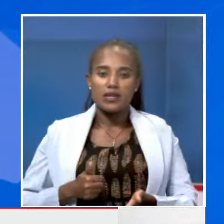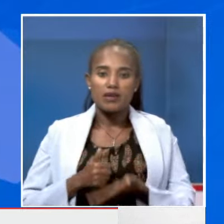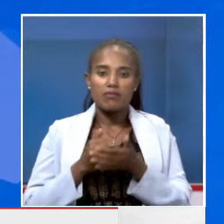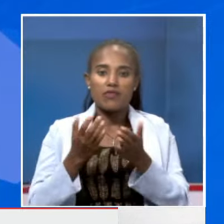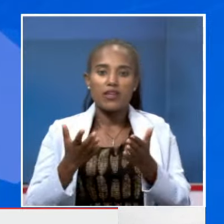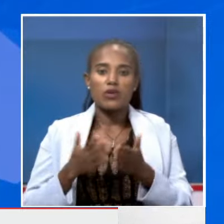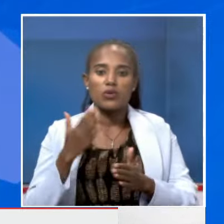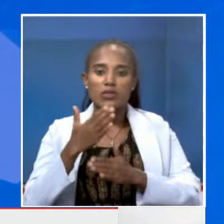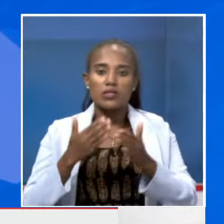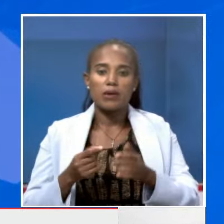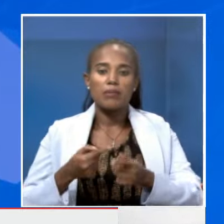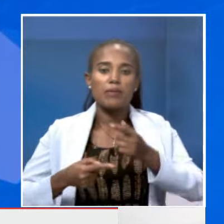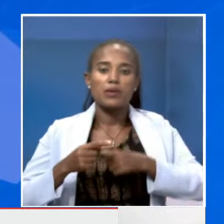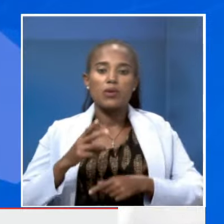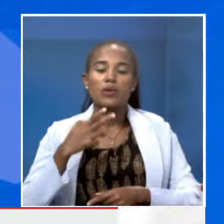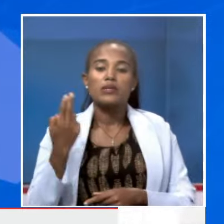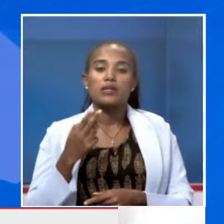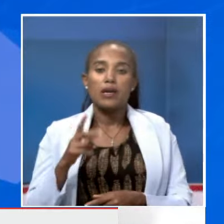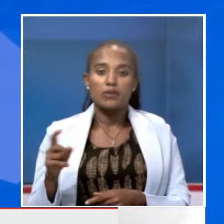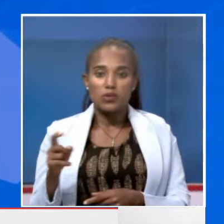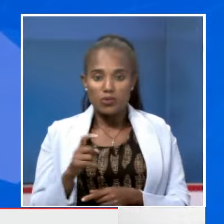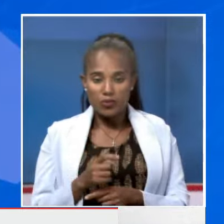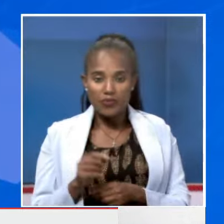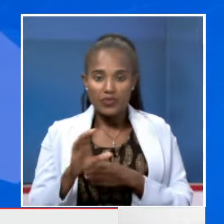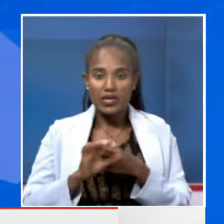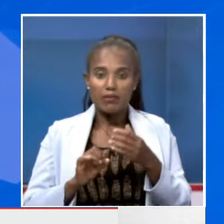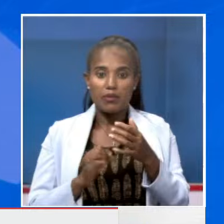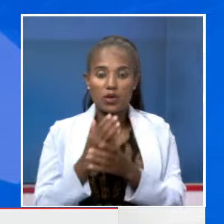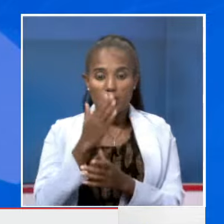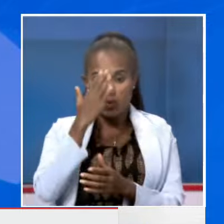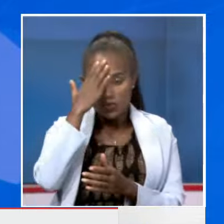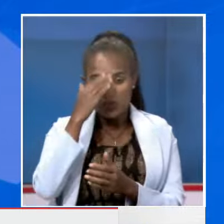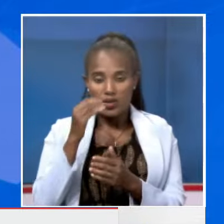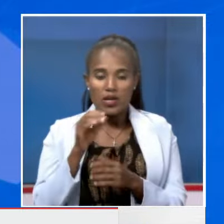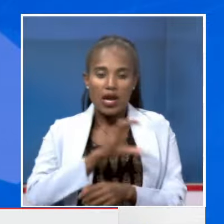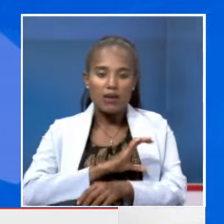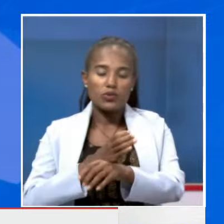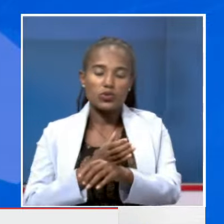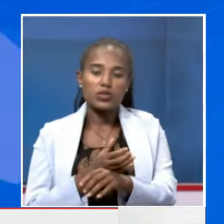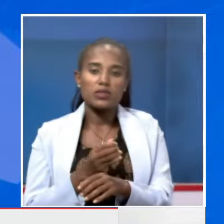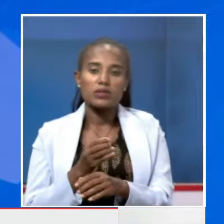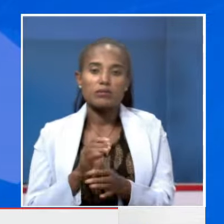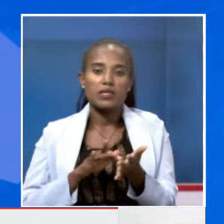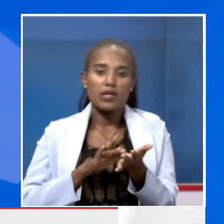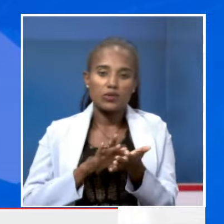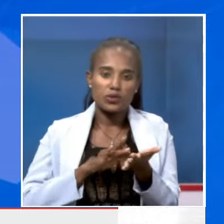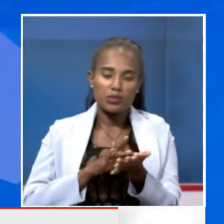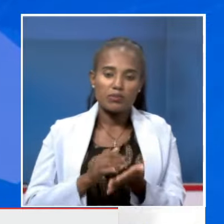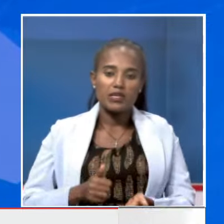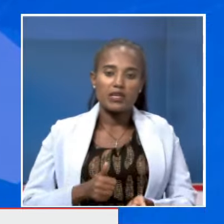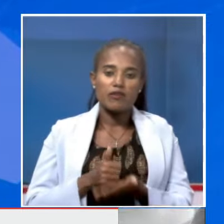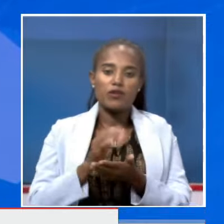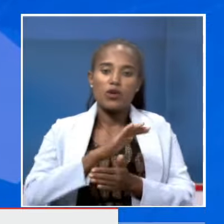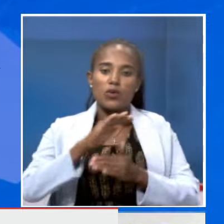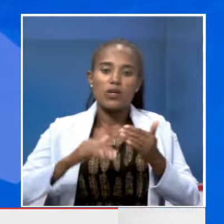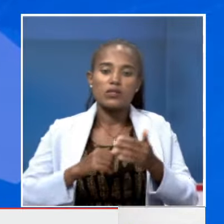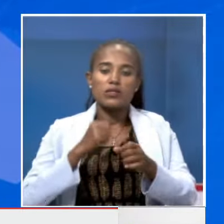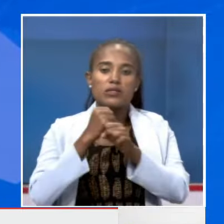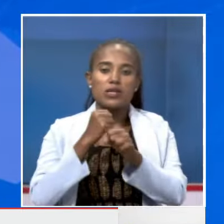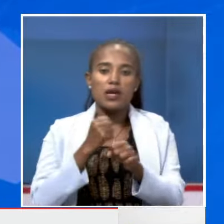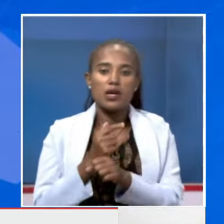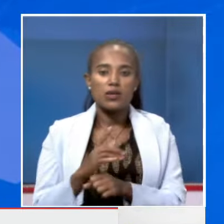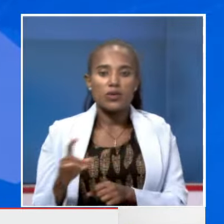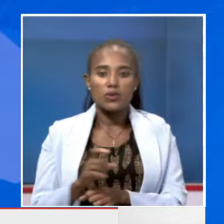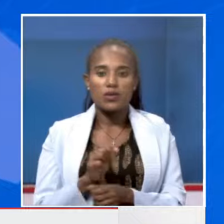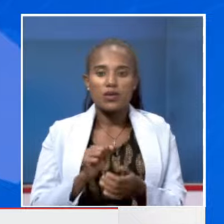ወደሚፈለገው ስታንዳርድ ብናመጣ ጠቃሚ ስለሚሆን ሀገር በቀል እውቀቶች፣ አቅሞች እና መድኃኒቶች መደገፍ የሁላችን ስራ